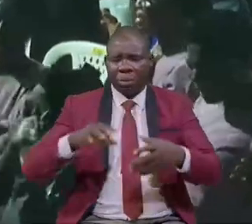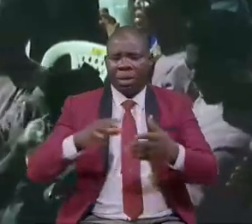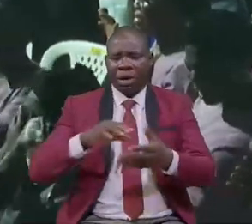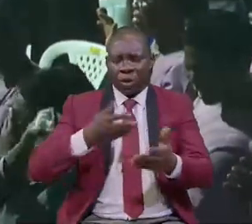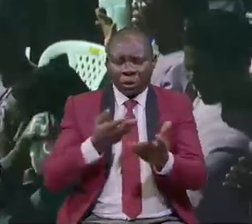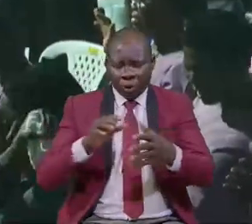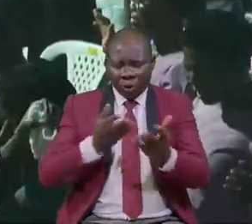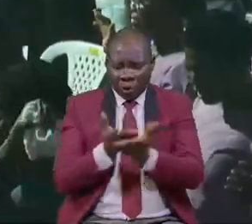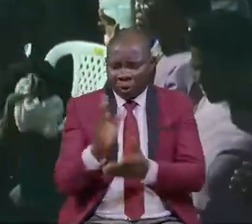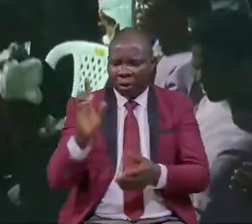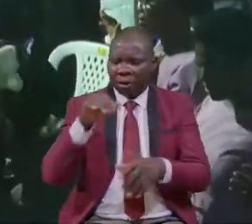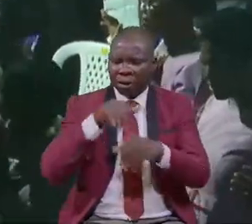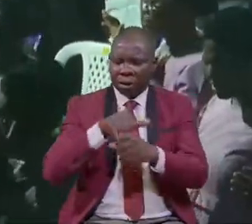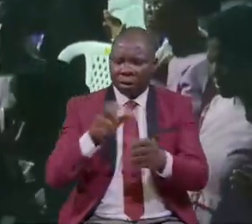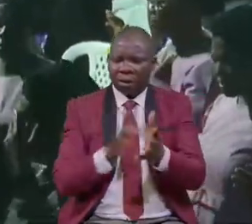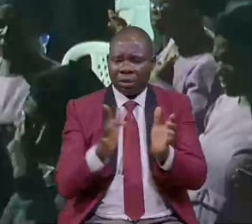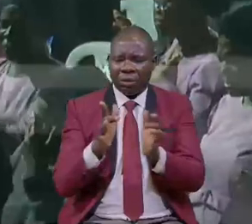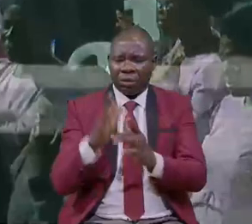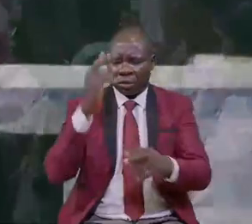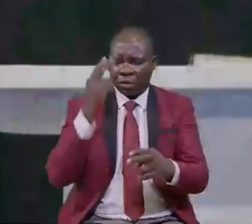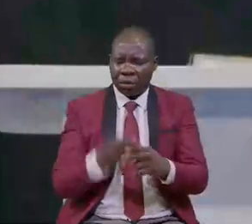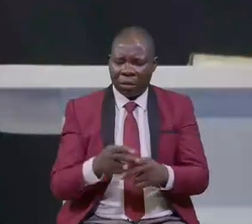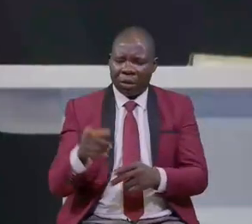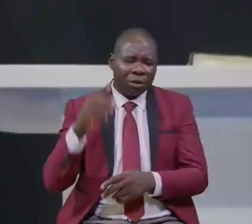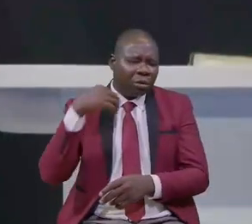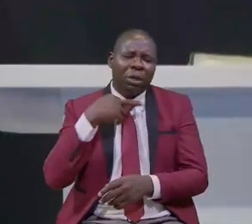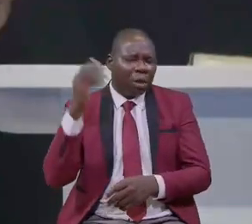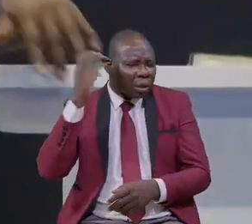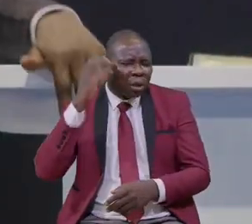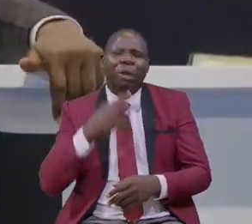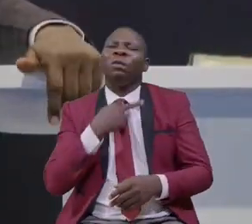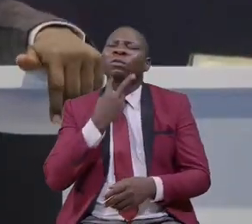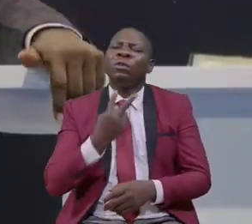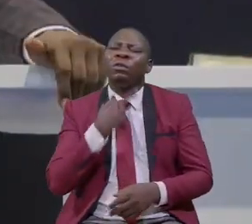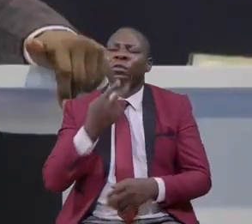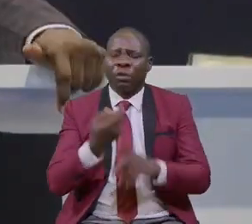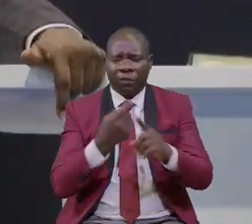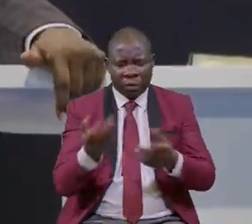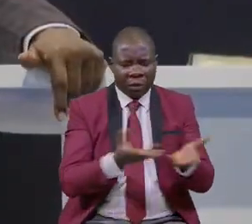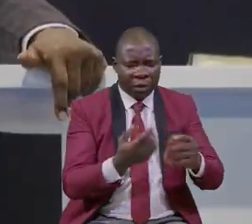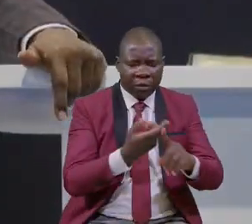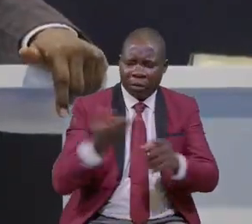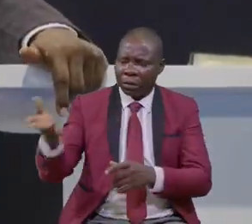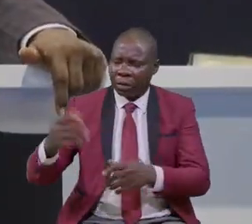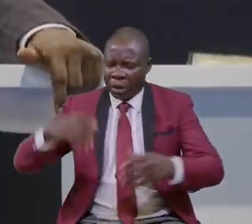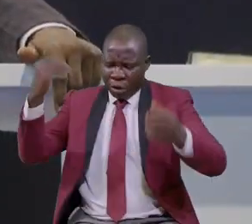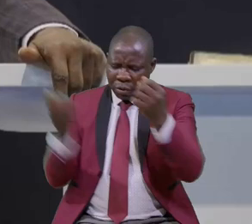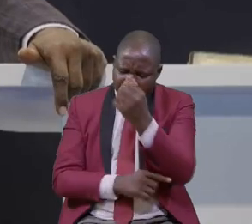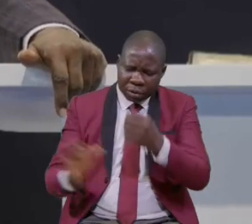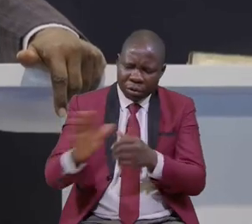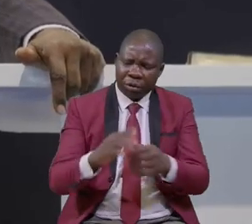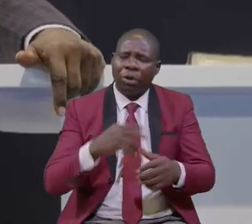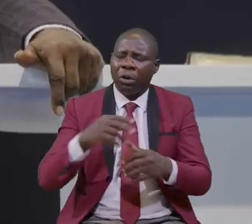soyez réparé au nom de Jésus vous entendez des voix par-ci par là qui tourmentent votre vie tout ces voix